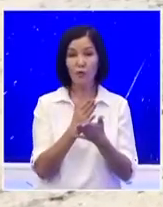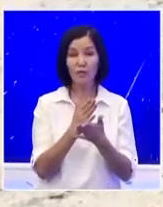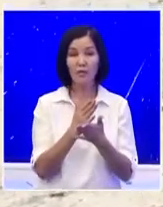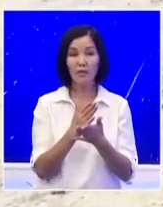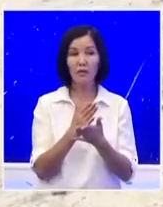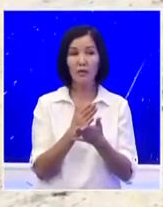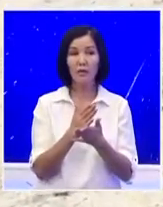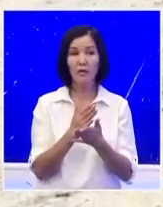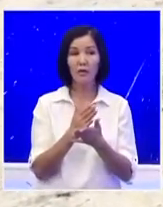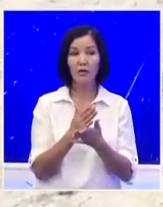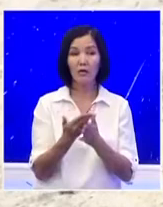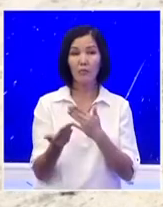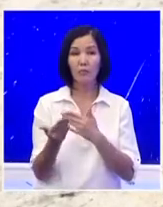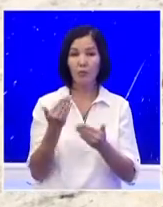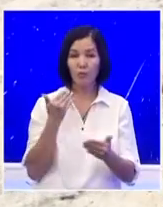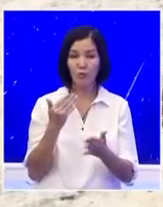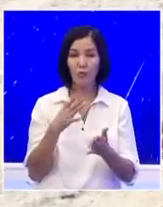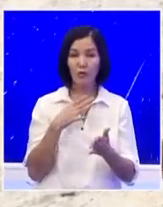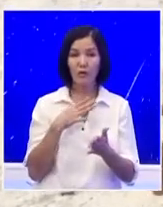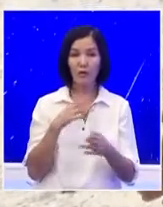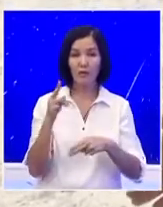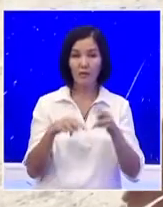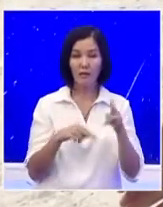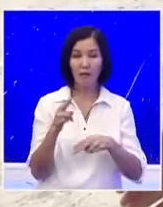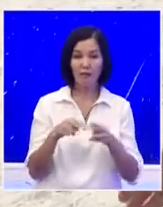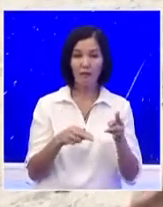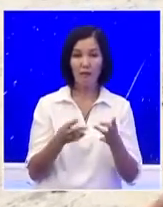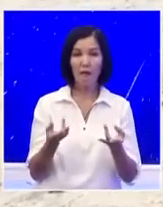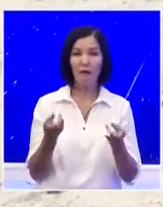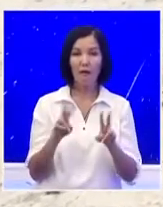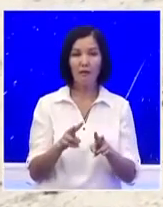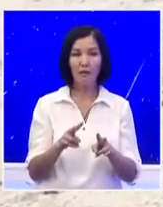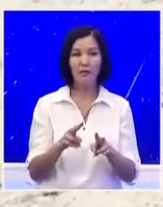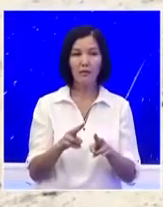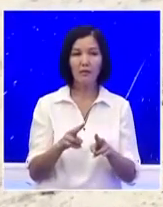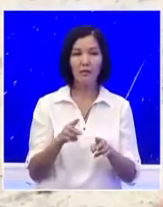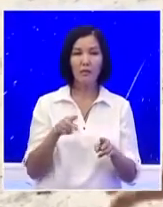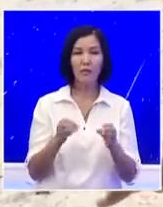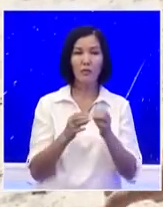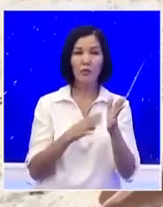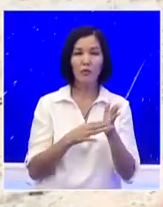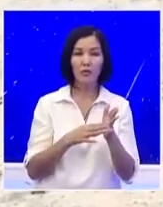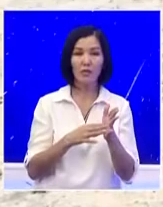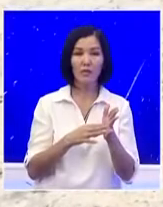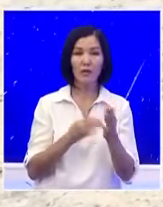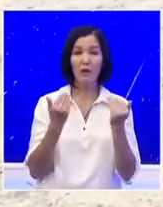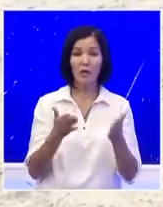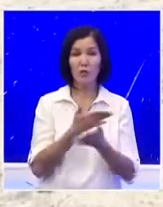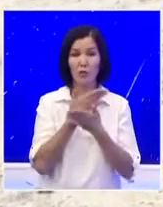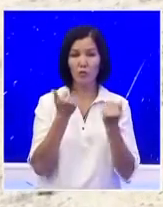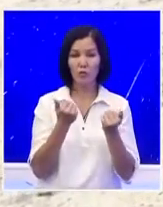жол бұрынғы салған жағаны гравийный жұмыстар дейміз ғой, сол апевет салынған 2018-де. Қазір соның өзі жоқ